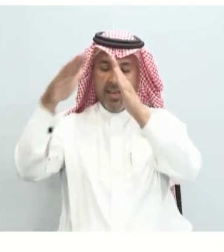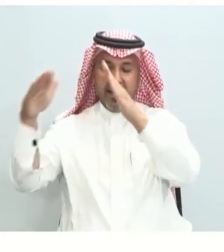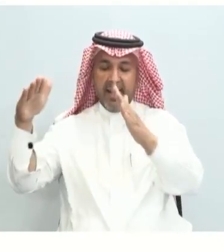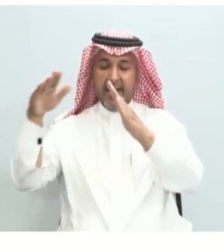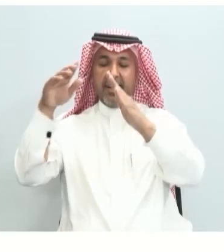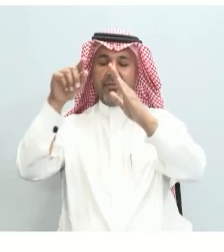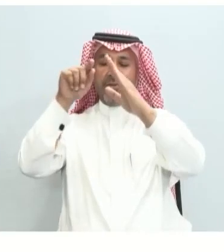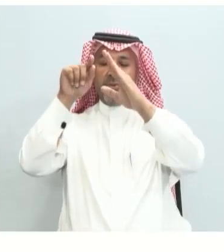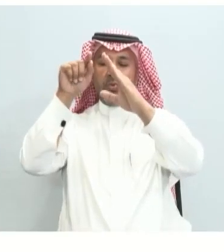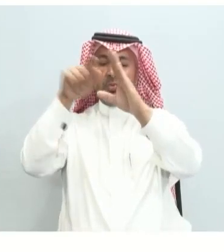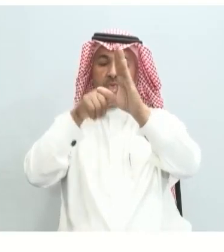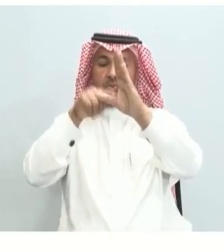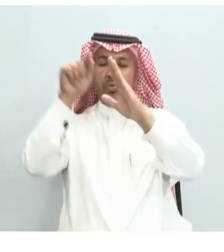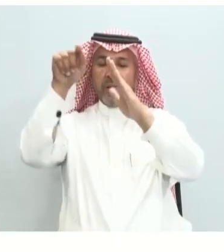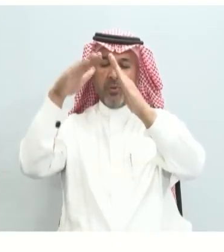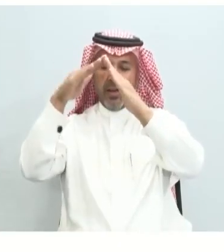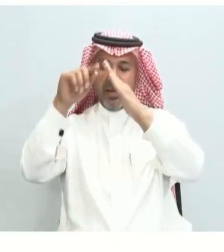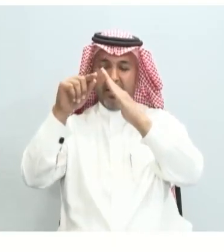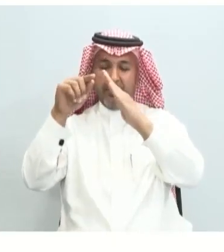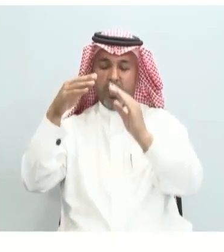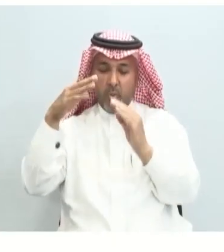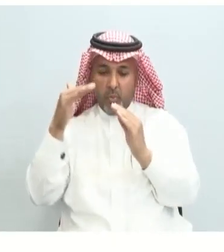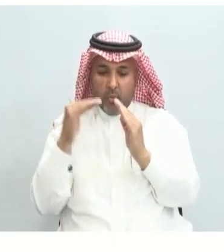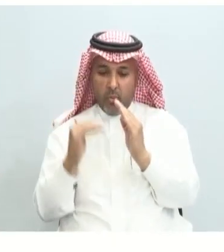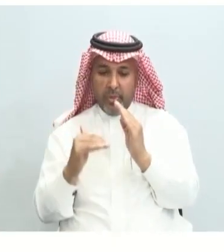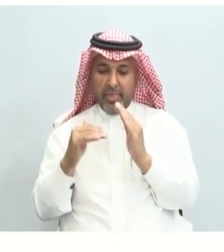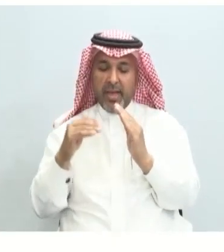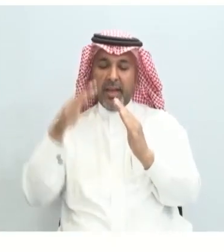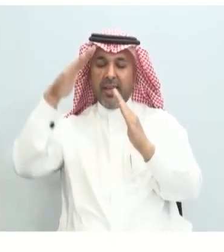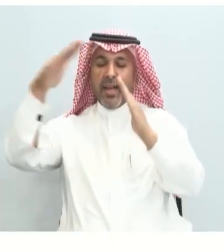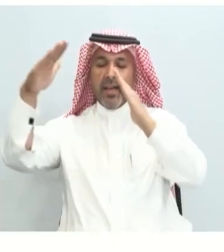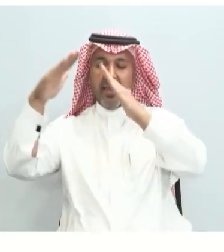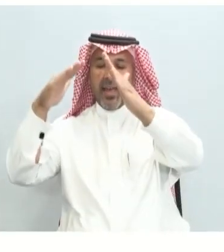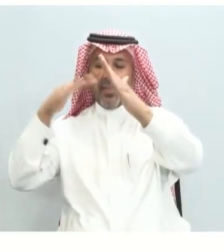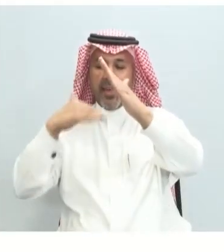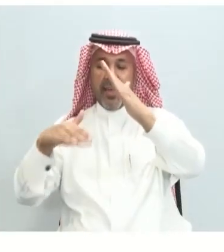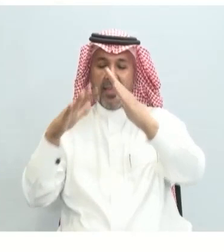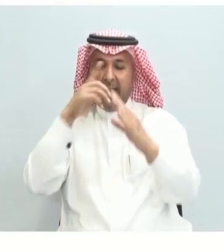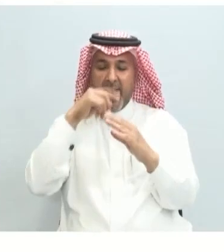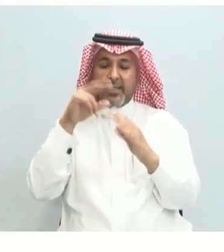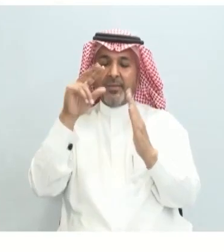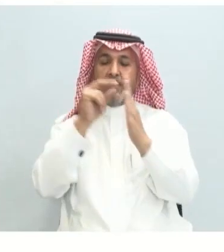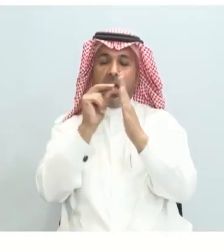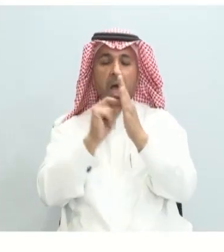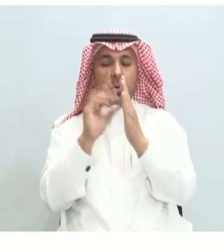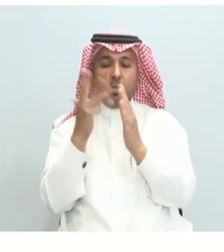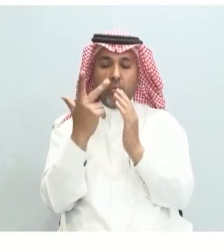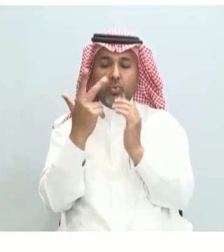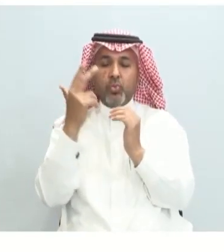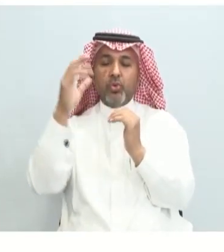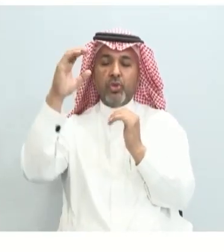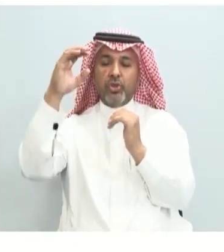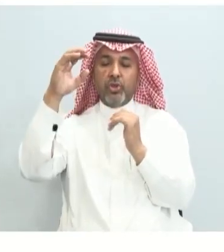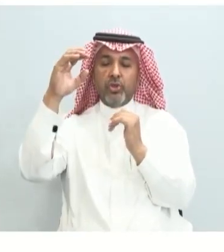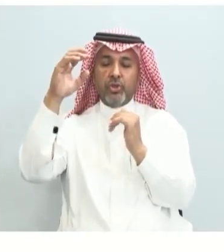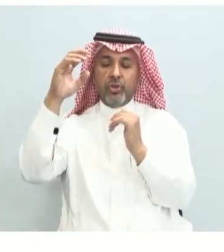جيوب التمام فنلاحظ ان الحاله الاولى والحاله الثالثه والرابعه هذه دائما لها حل